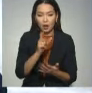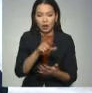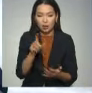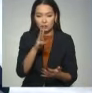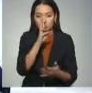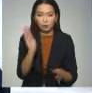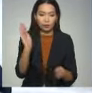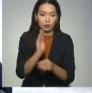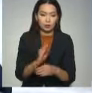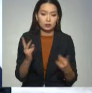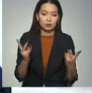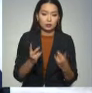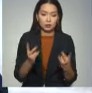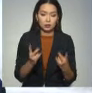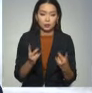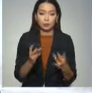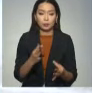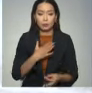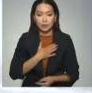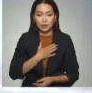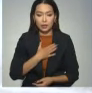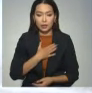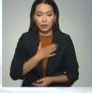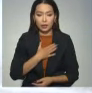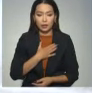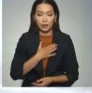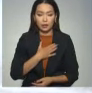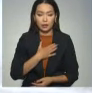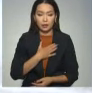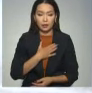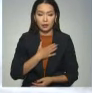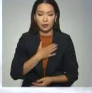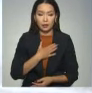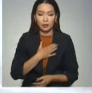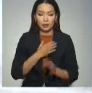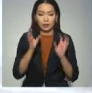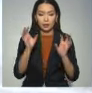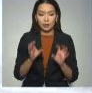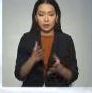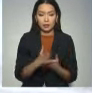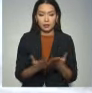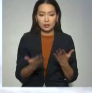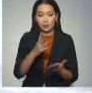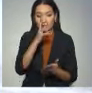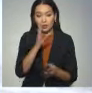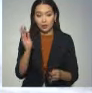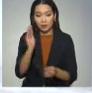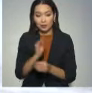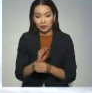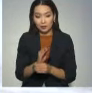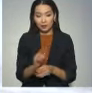көтеру. Бірақ енді бізде өзі заңды түрде болады. Егер зарплатаны көтерсе,